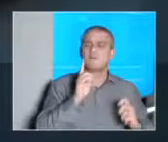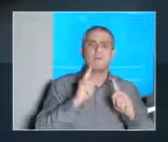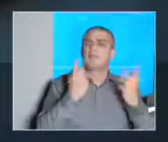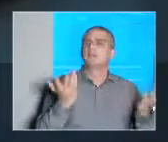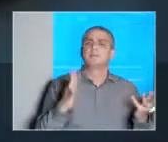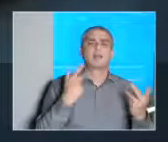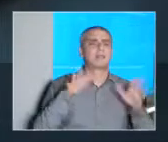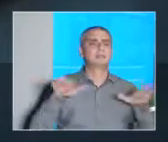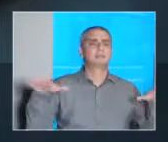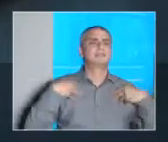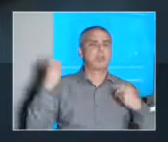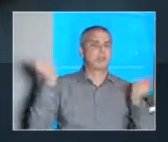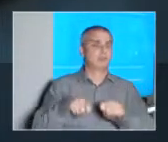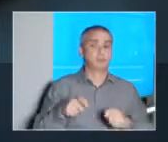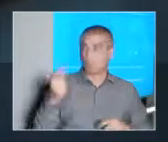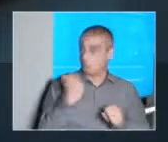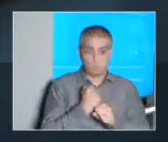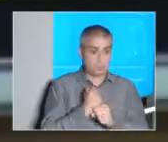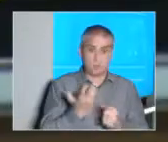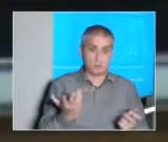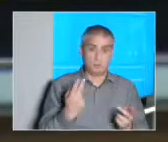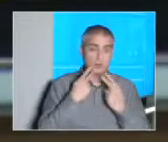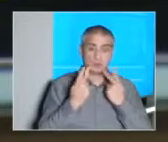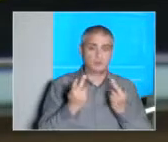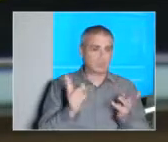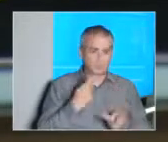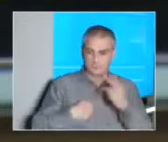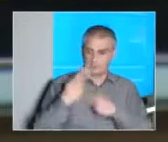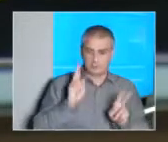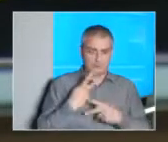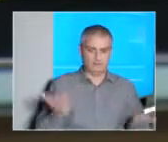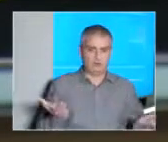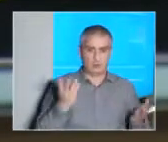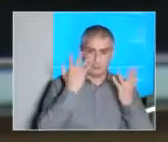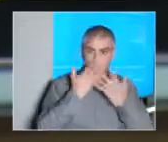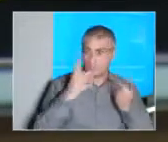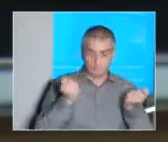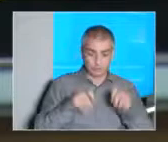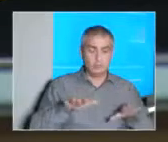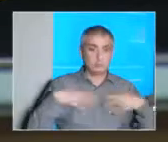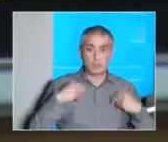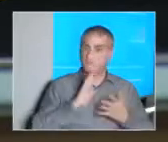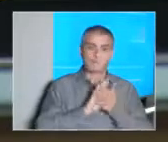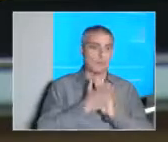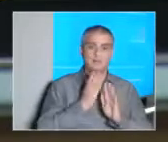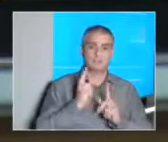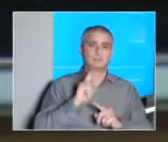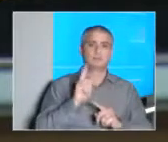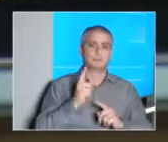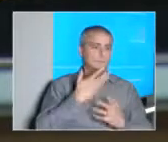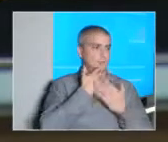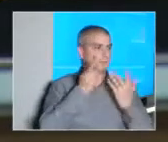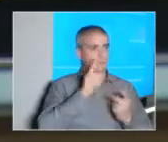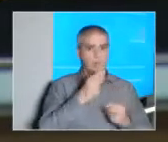יקרה בסגירתו של שדה דוב? הרי זה הפעולה היא פעולה שהתוצאה שלה היא בלתי הפיכה. ברור לך שאם סוגרים את שדה דוב, אין שדה דוב. זה לא איזה מין... גם